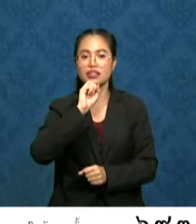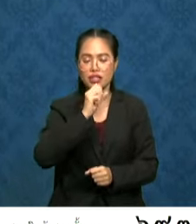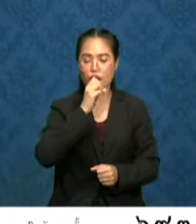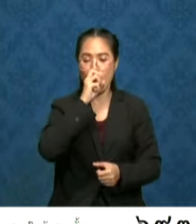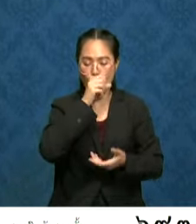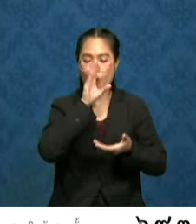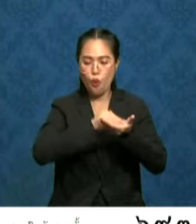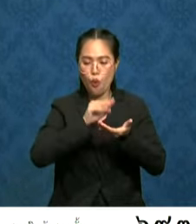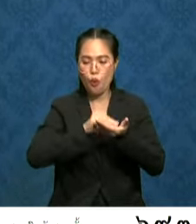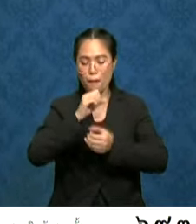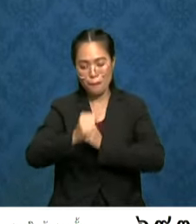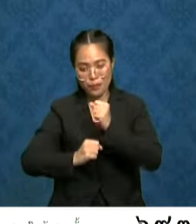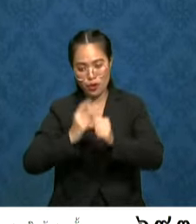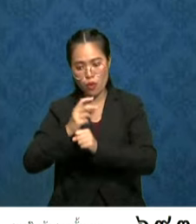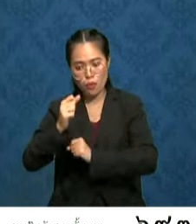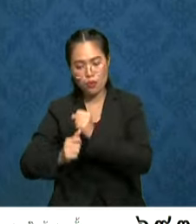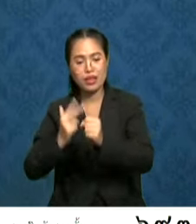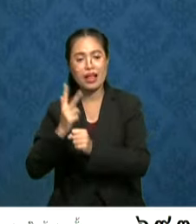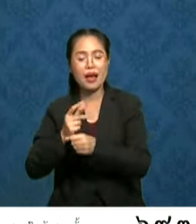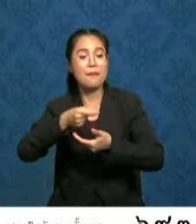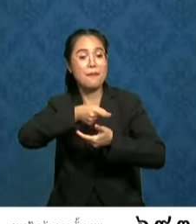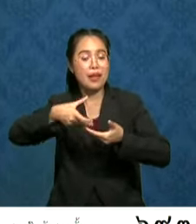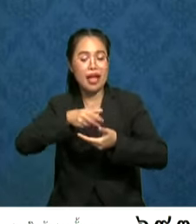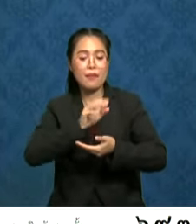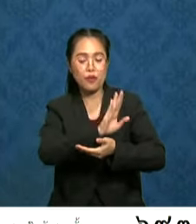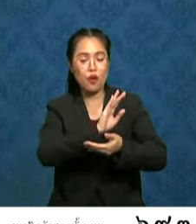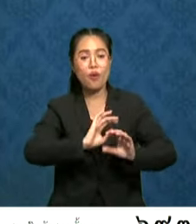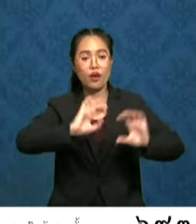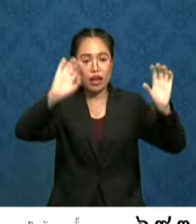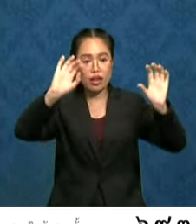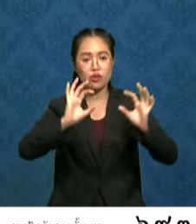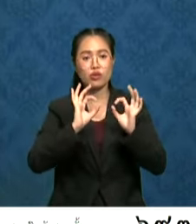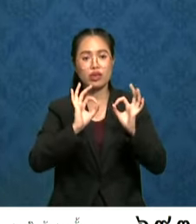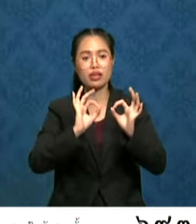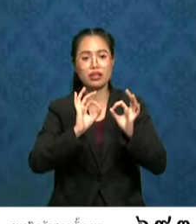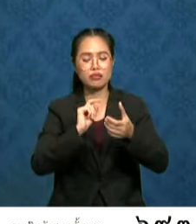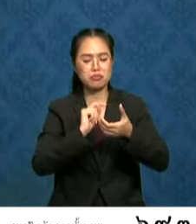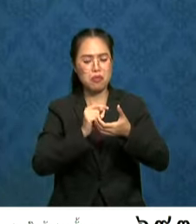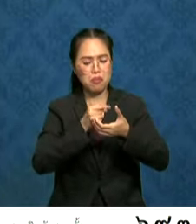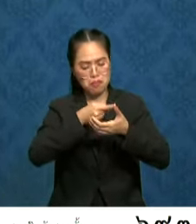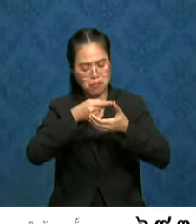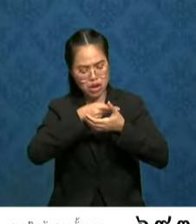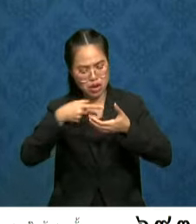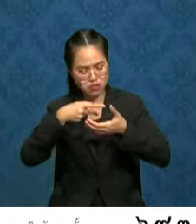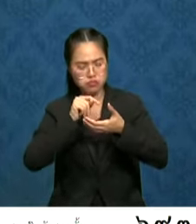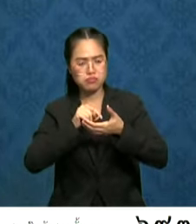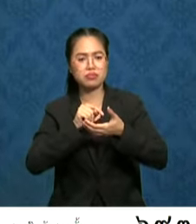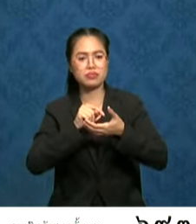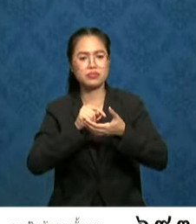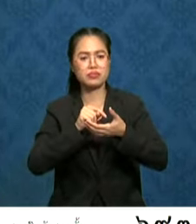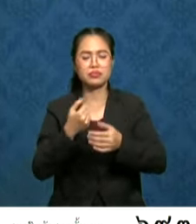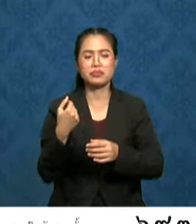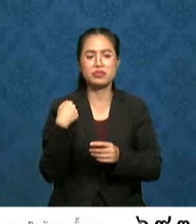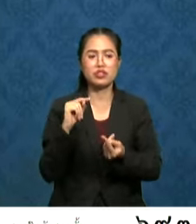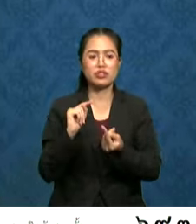สัก2-3ปีแล้วค่ะมันก็เป็นเป็นเป็นแอปของของรัฐที่สะดวกดีค่ะแต่ว่ามันไม่ได้มาเปิดใช้ในยุคนี้แน่นอนค่ะแถมยังใส่